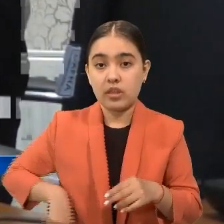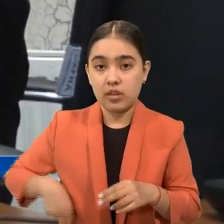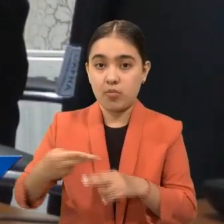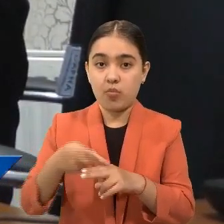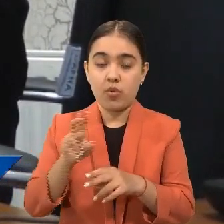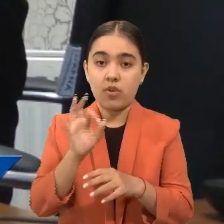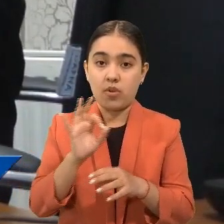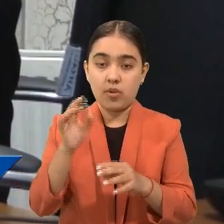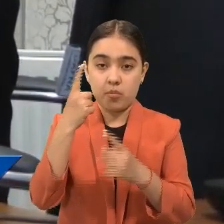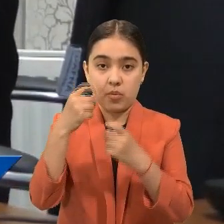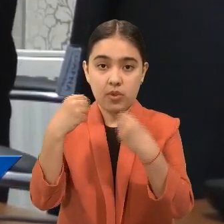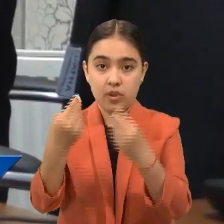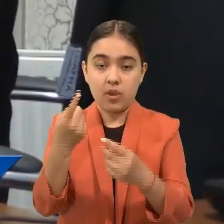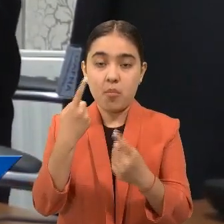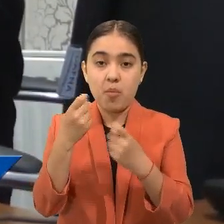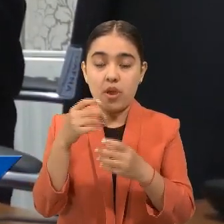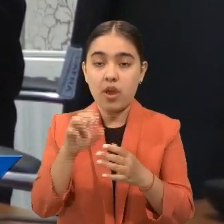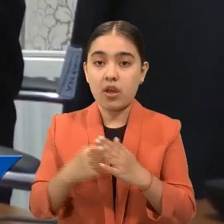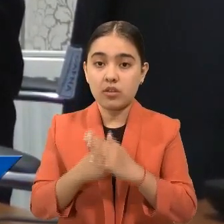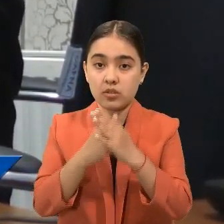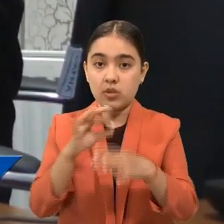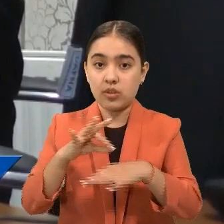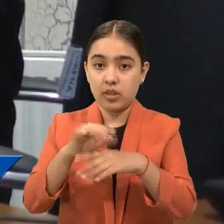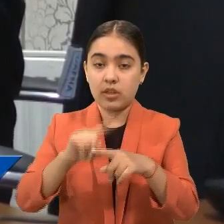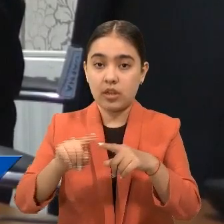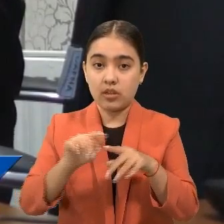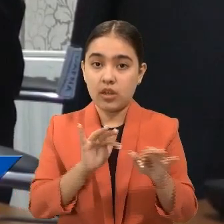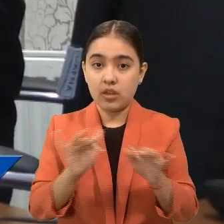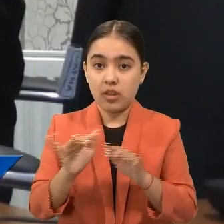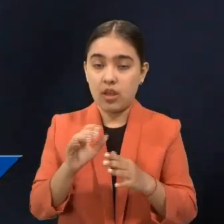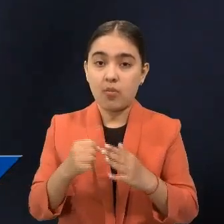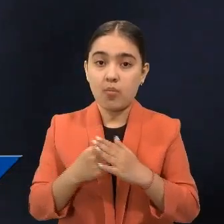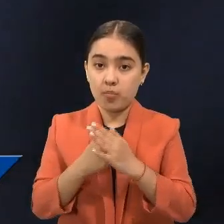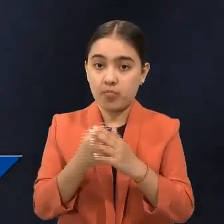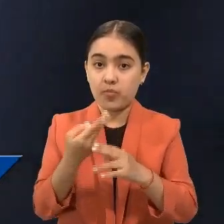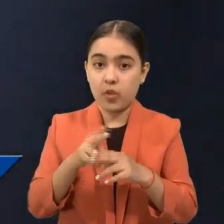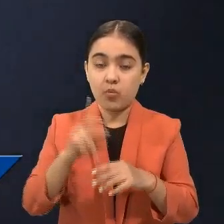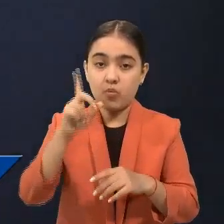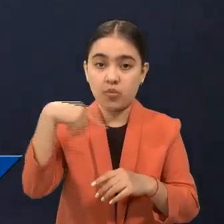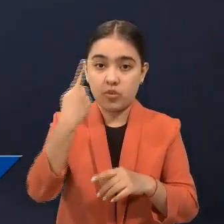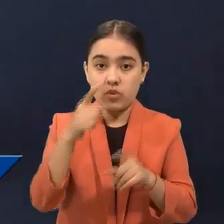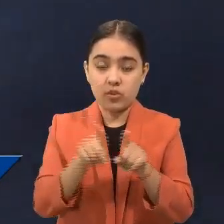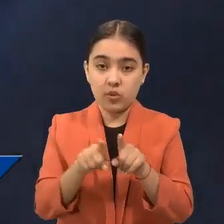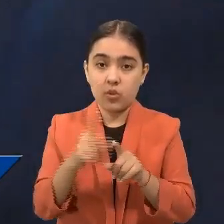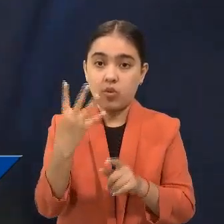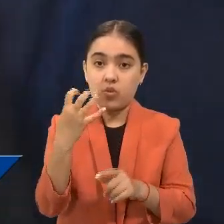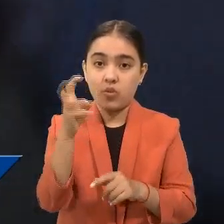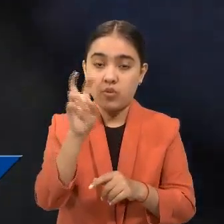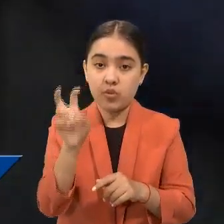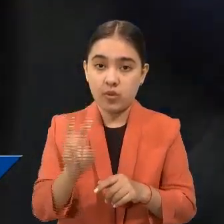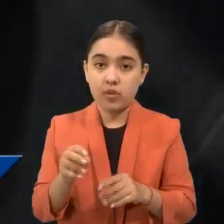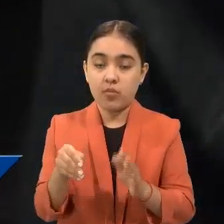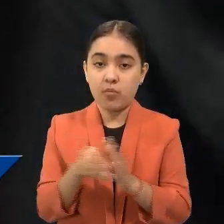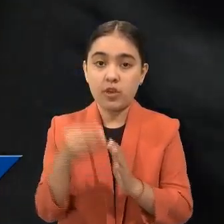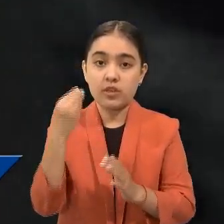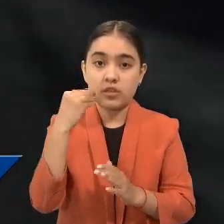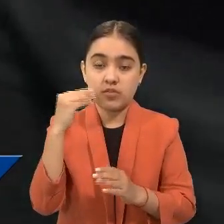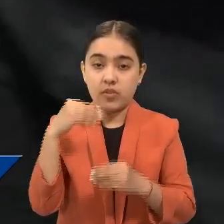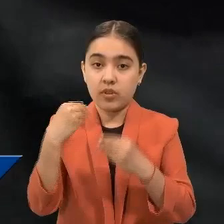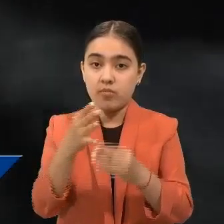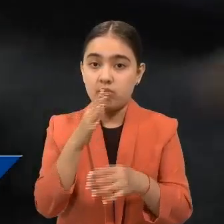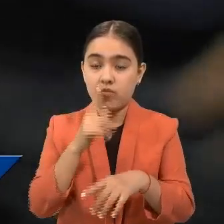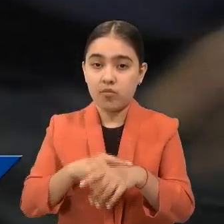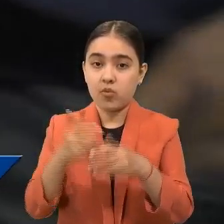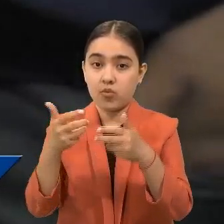haqida bildirgi berdi. Bildirgiga asosan o'tkazilgan tezkor tadbir davomida ushbu fuqaro ham 400 AQSh dollarini pora sifatida bergan